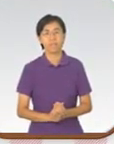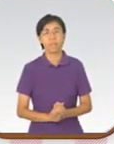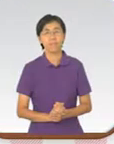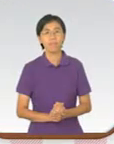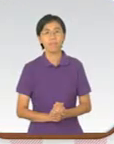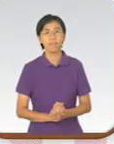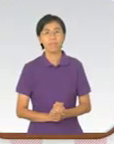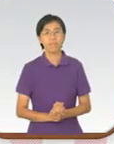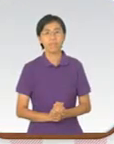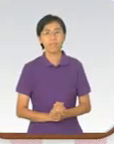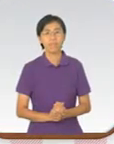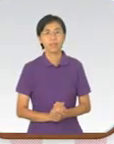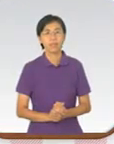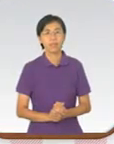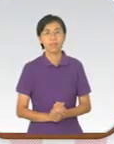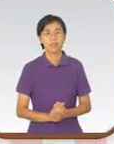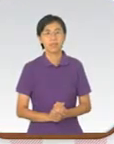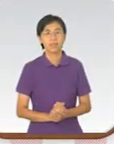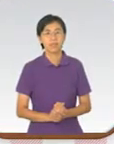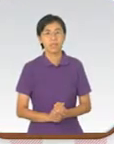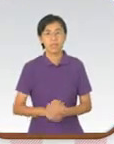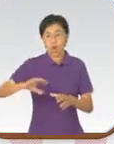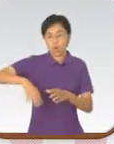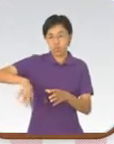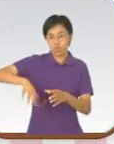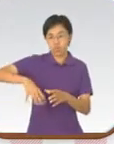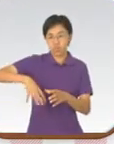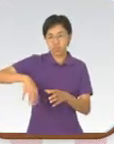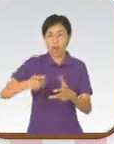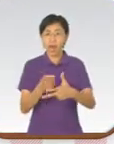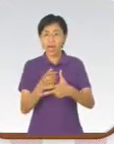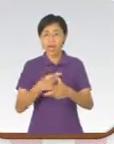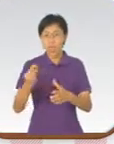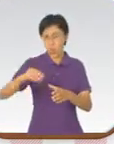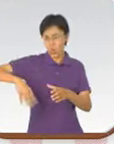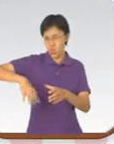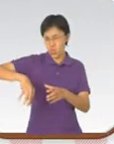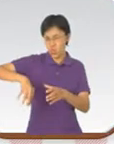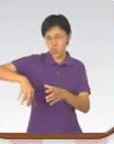นี่ใช้ความเร็วสูงปริมาณการนะครับ ค่อนข้างสูงได้เลยค่ะ